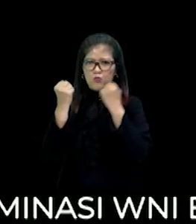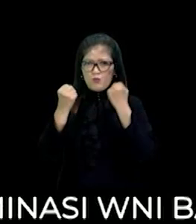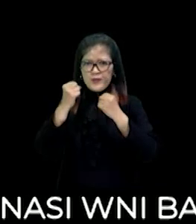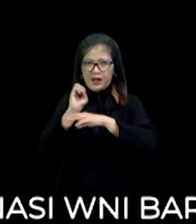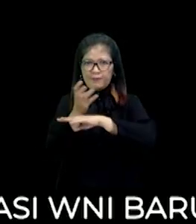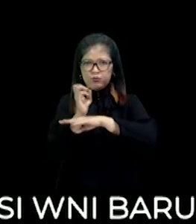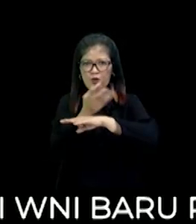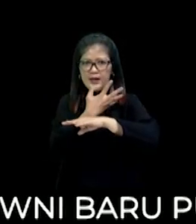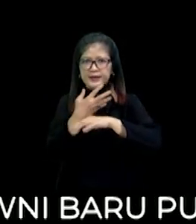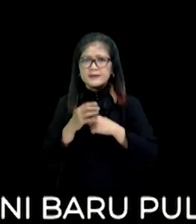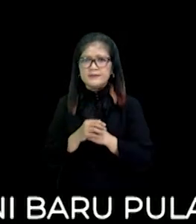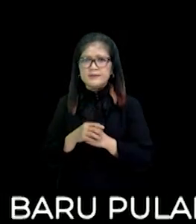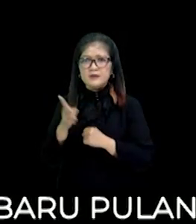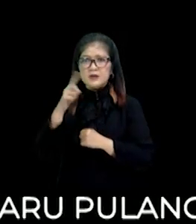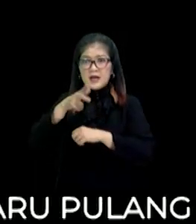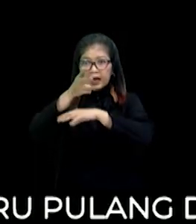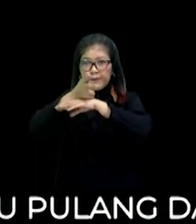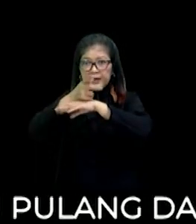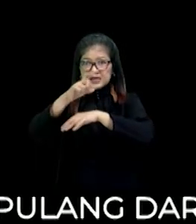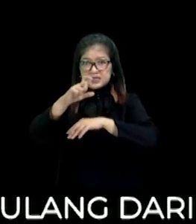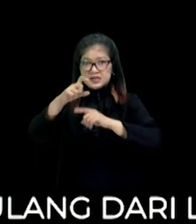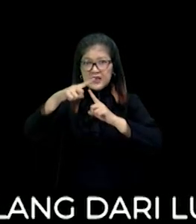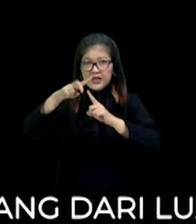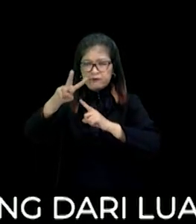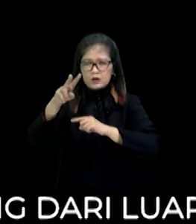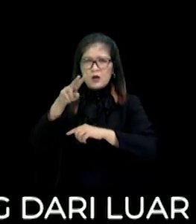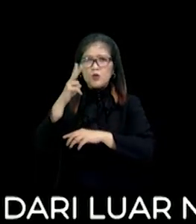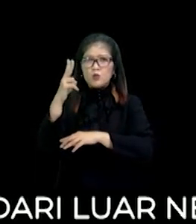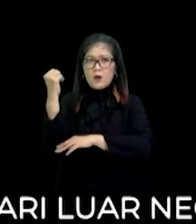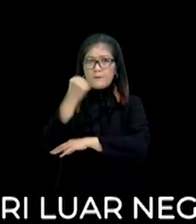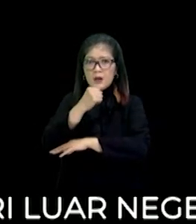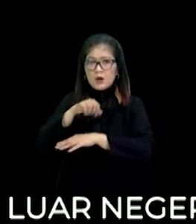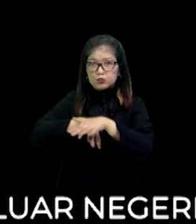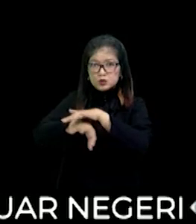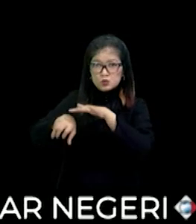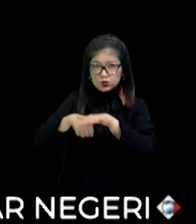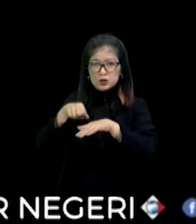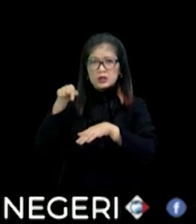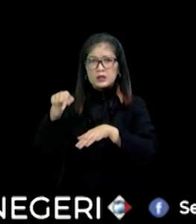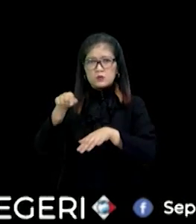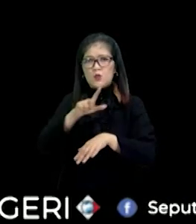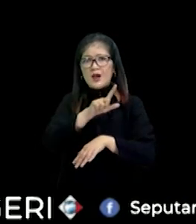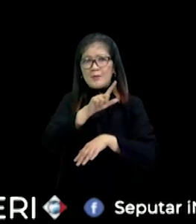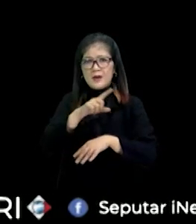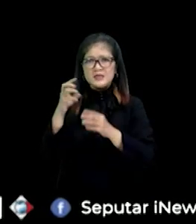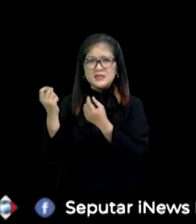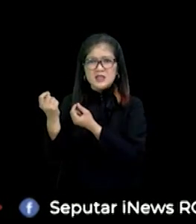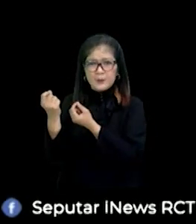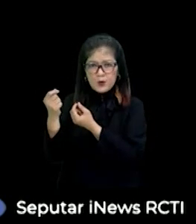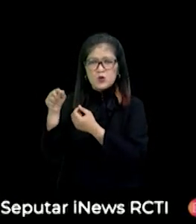dari kamera CCTV Dua pelaku mencuri mobil ambulans di halaman Puskesmas Sindang Laut Kecamatan Lemahabang Cirebon Jawa Barat